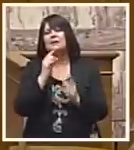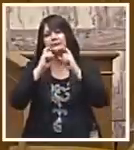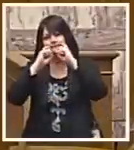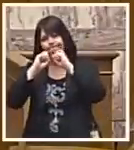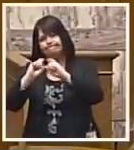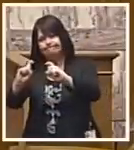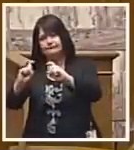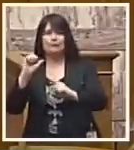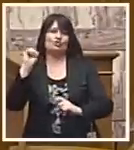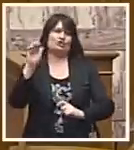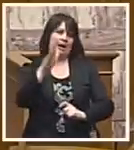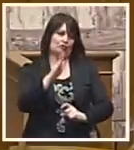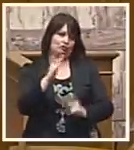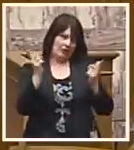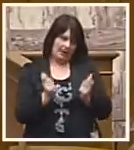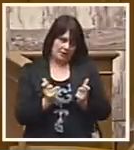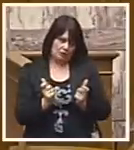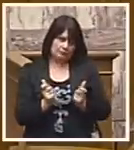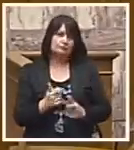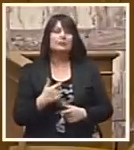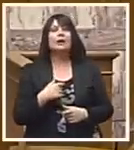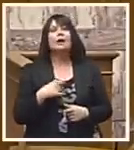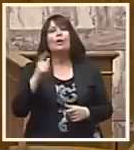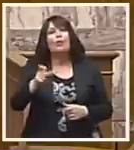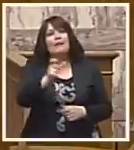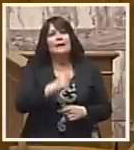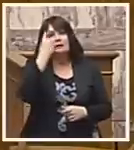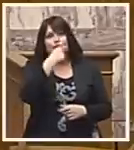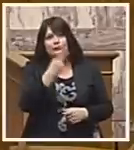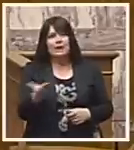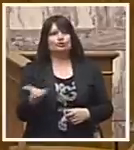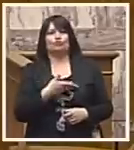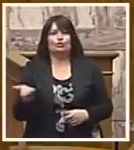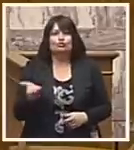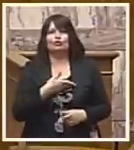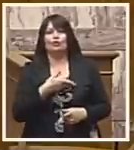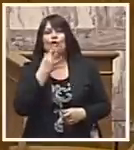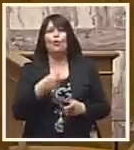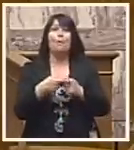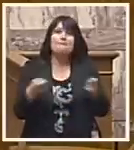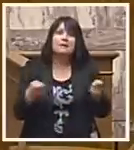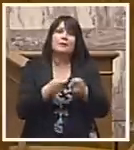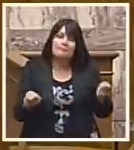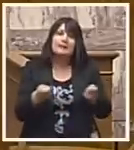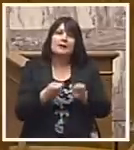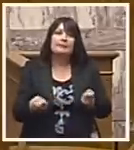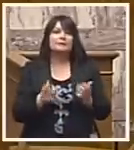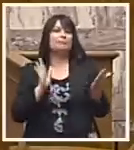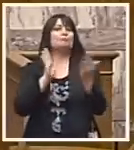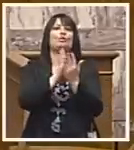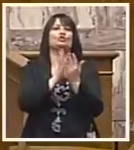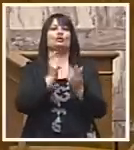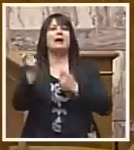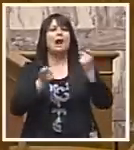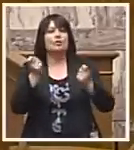μας. Ένα σοκ προσωπικό με τα μέτρα που χρειάστηκαν και χρειάζονται για να αντιμετωπίσουμε αυτά τα χρέη και